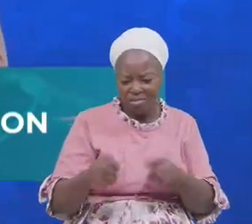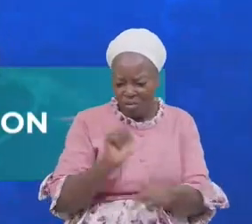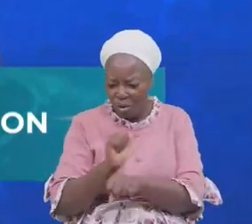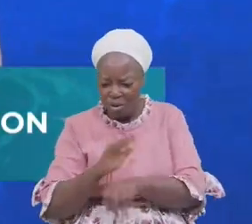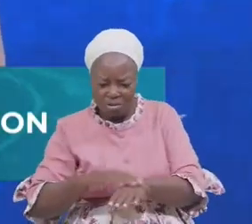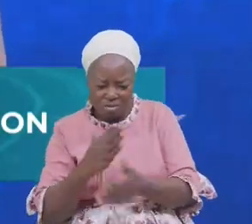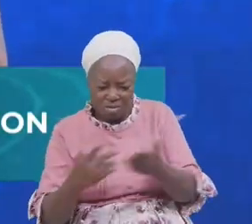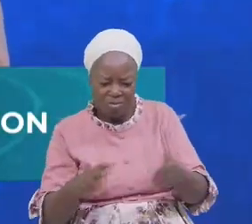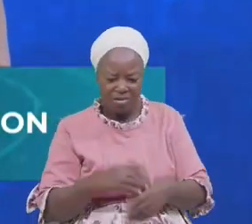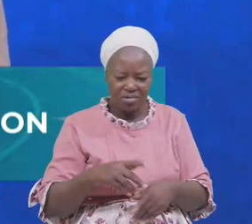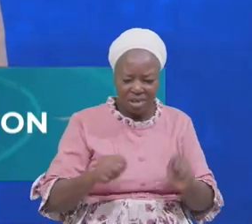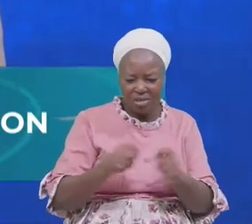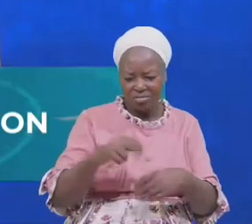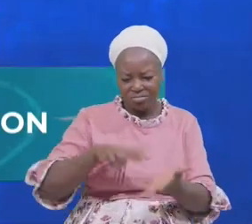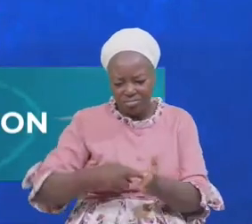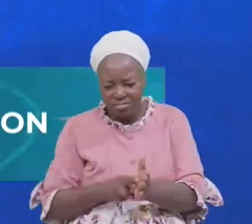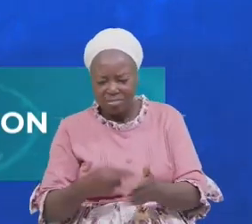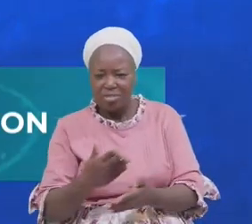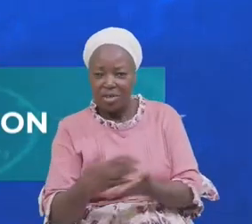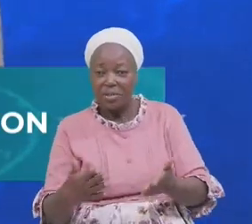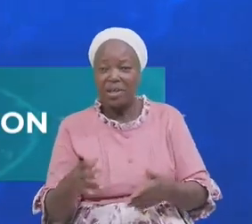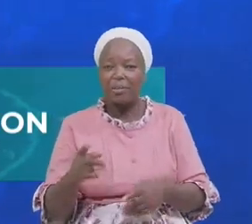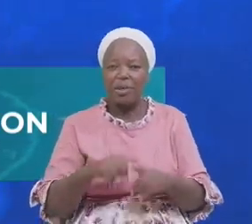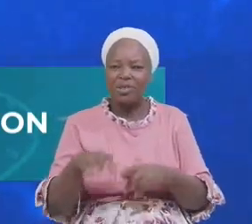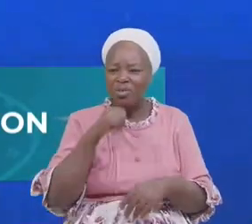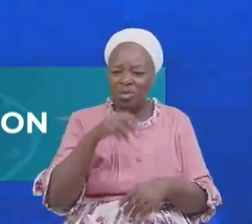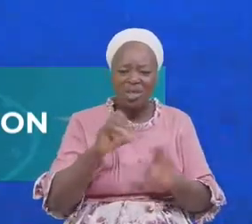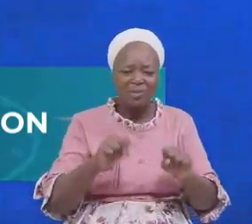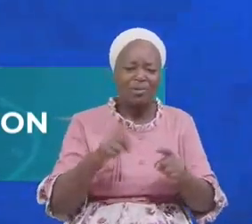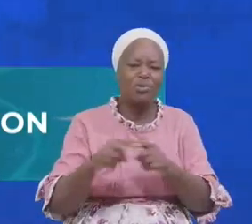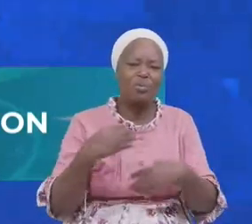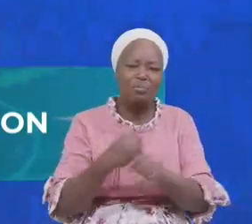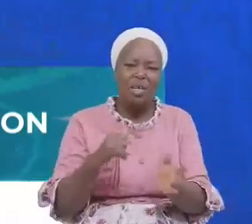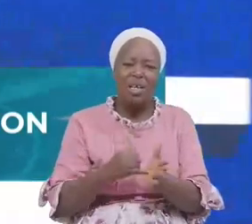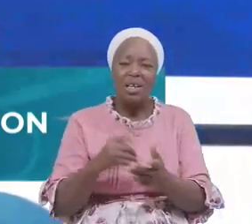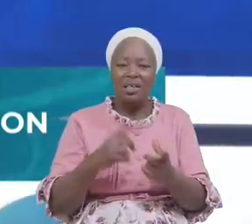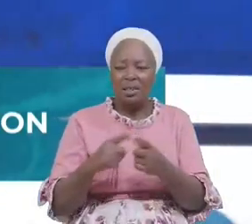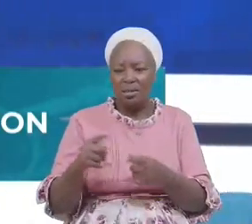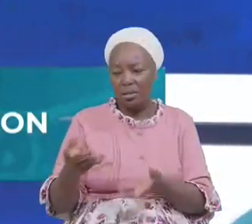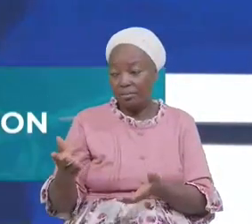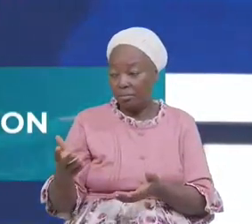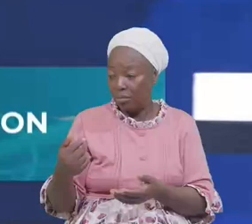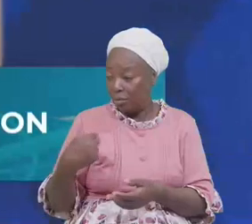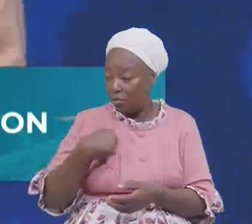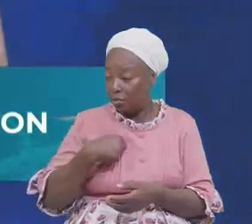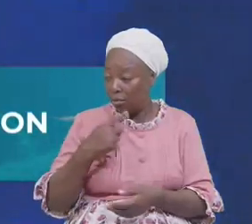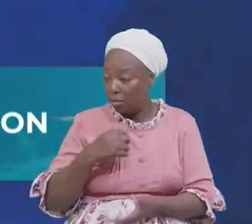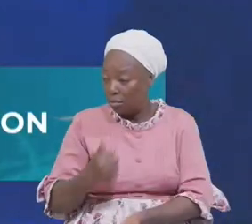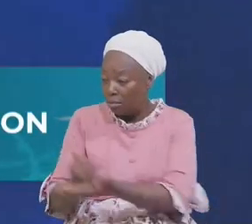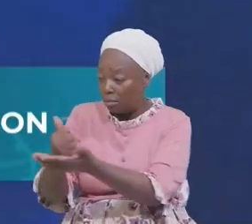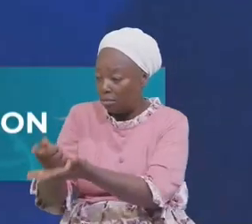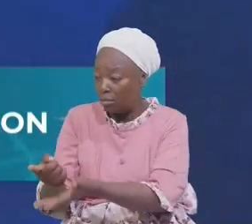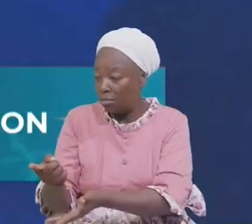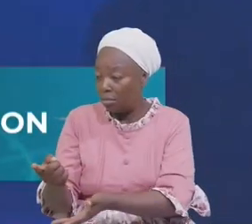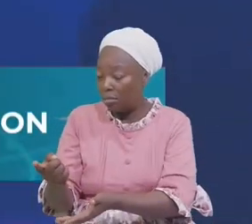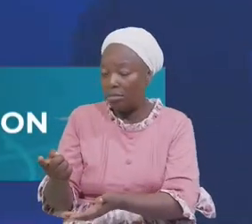Vous voyez quelqu'un qui essaie de fabriquer, de faire quelque chose, qu'il a fait pendant longtemps, mais qui n'arrive pas. Tu dis, est-ce que je peux t'aider? Tu t'approches de lui, est-ce que je